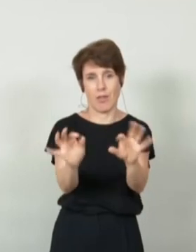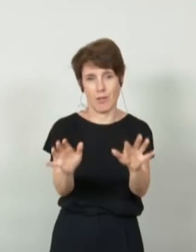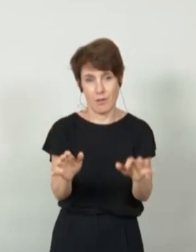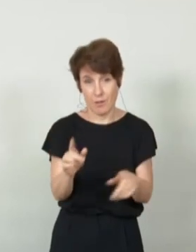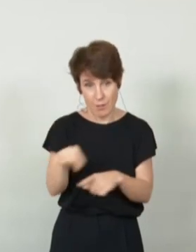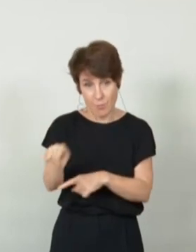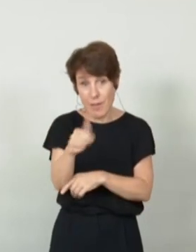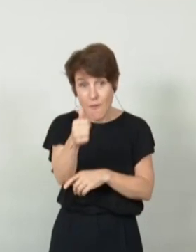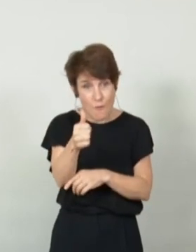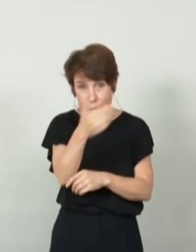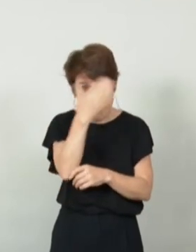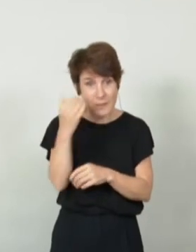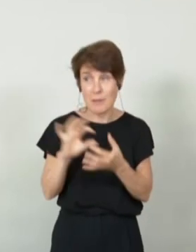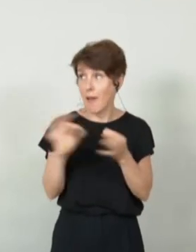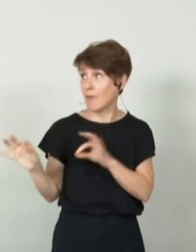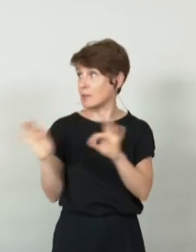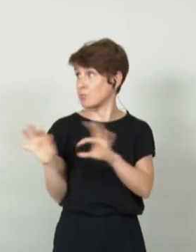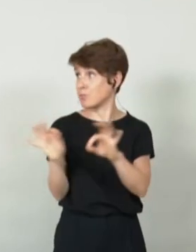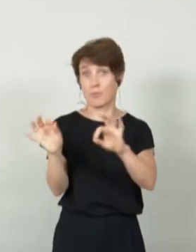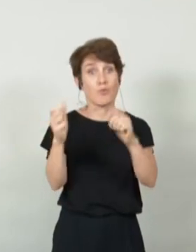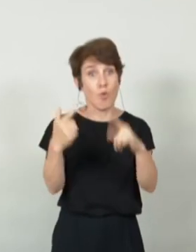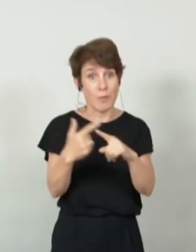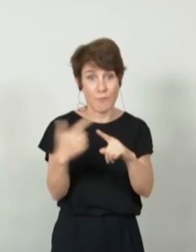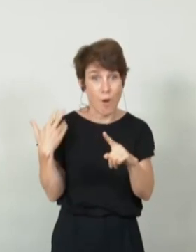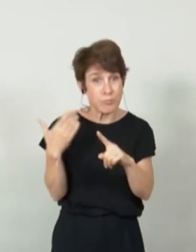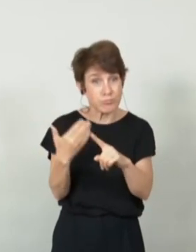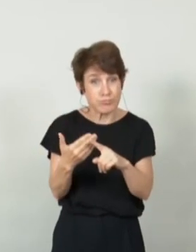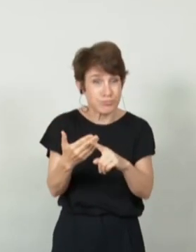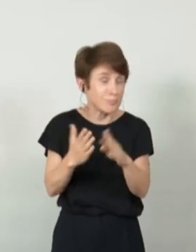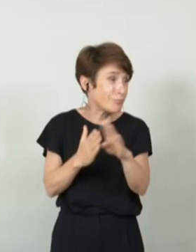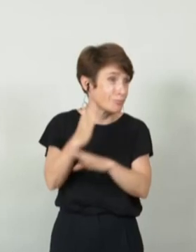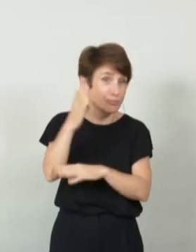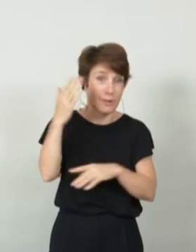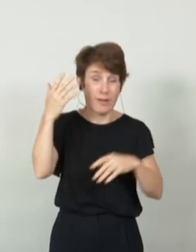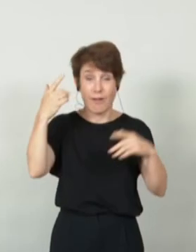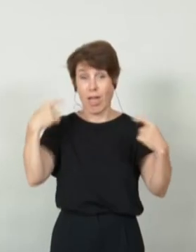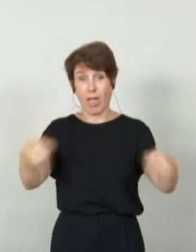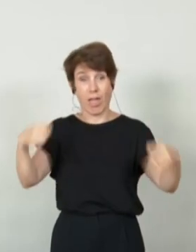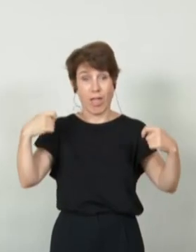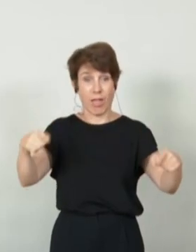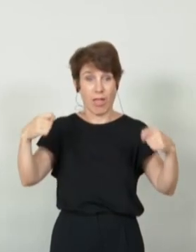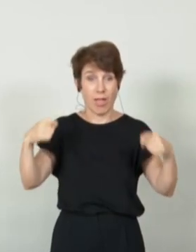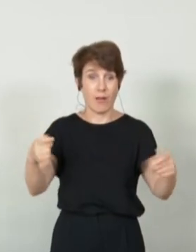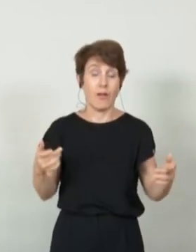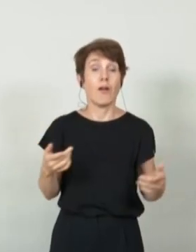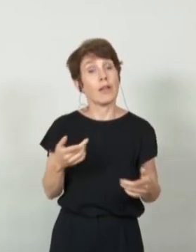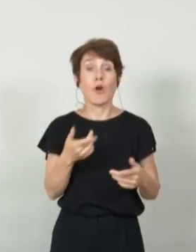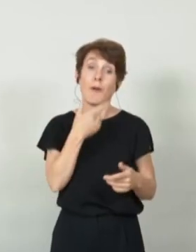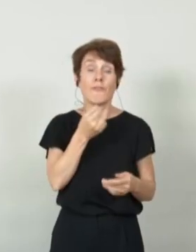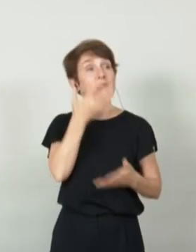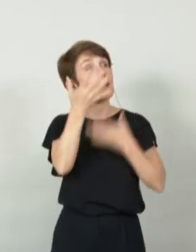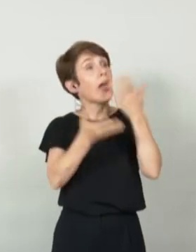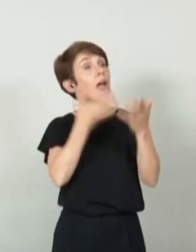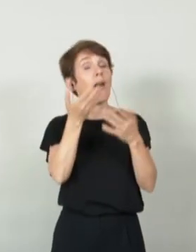nombre de fois où vous avez adopté ces formulations creuses vagues et évidemment qui n'engage à rien alors